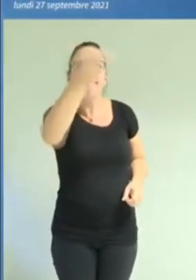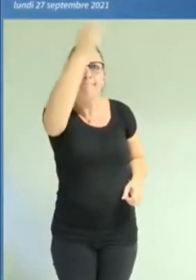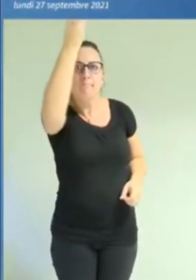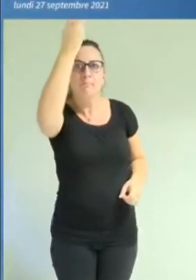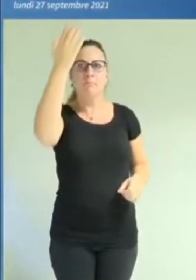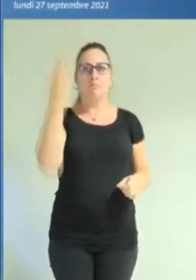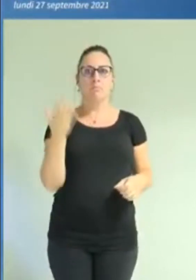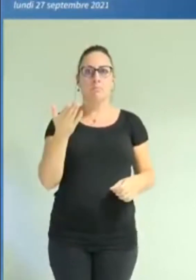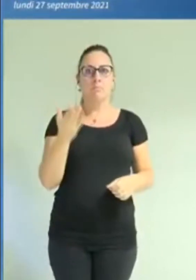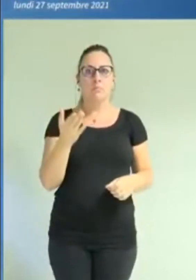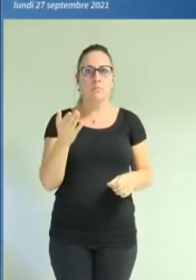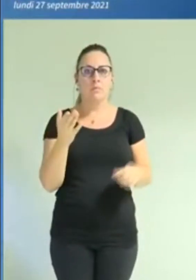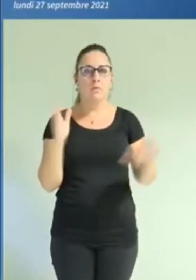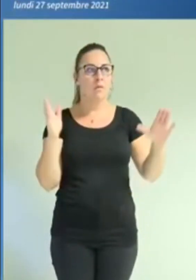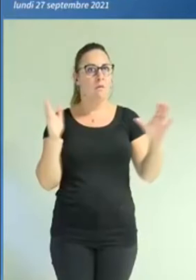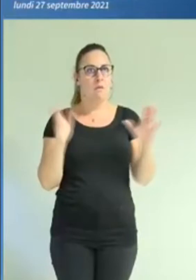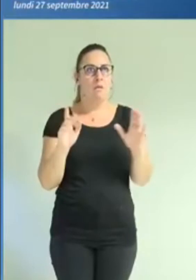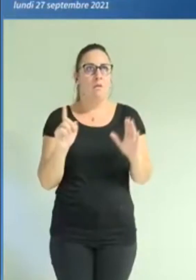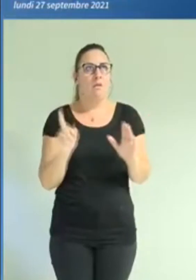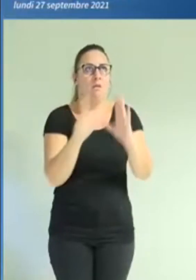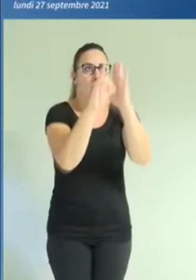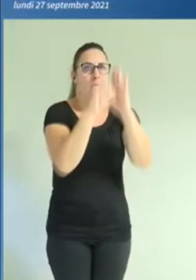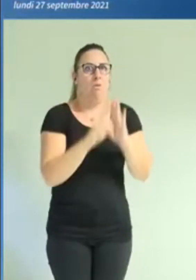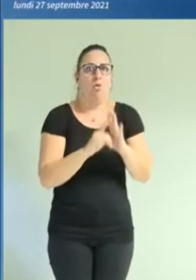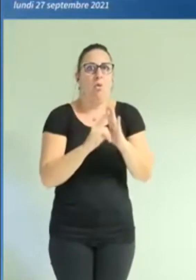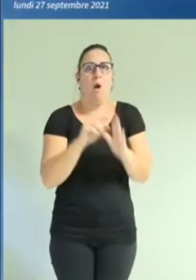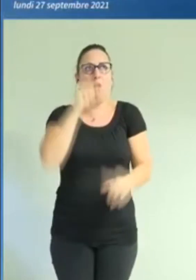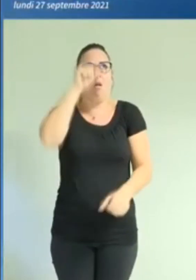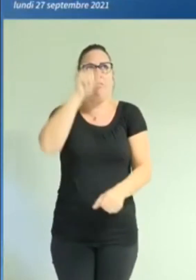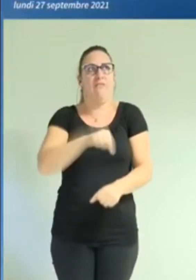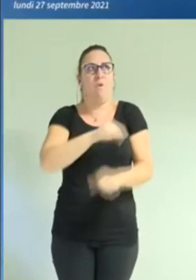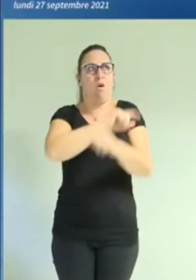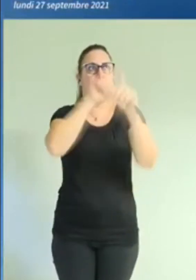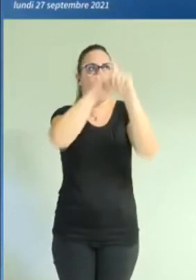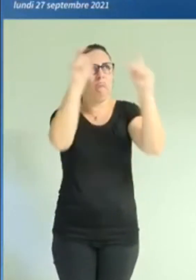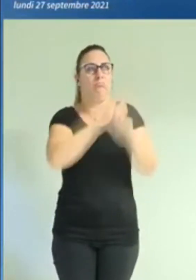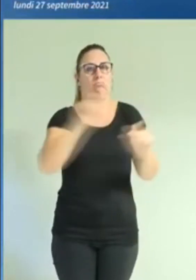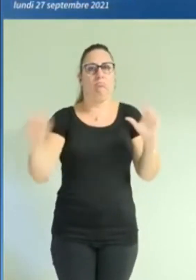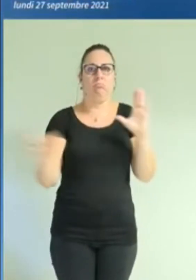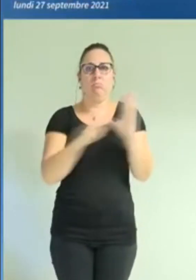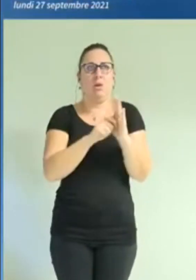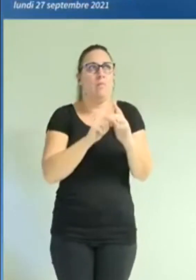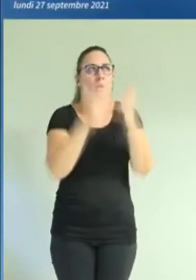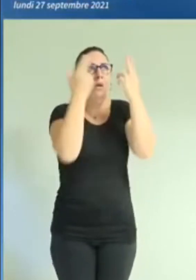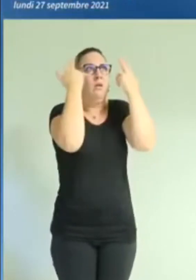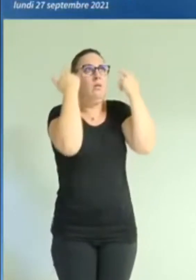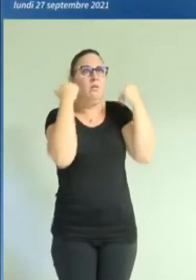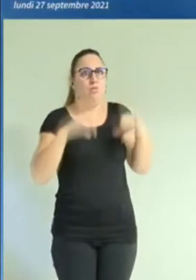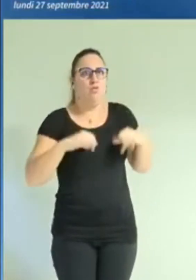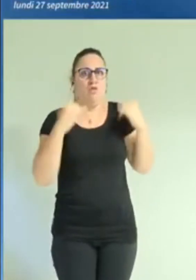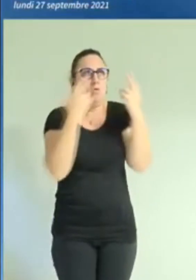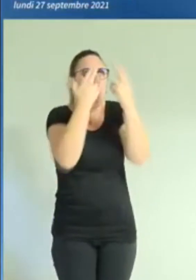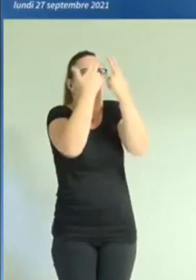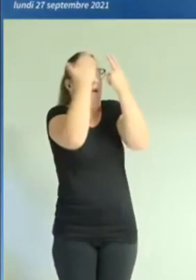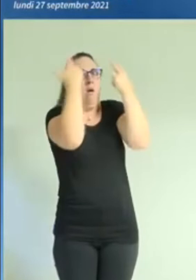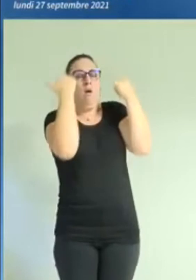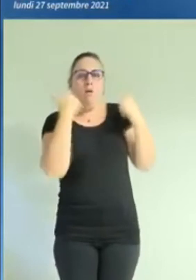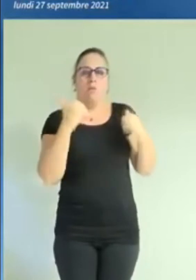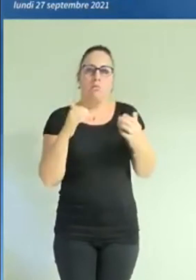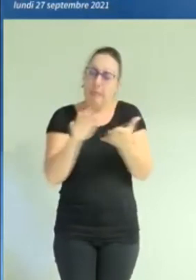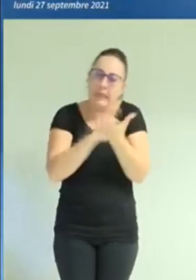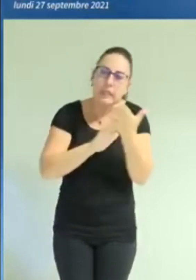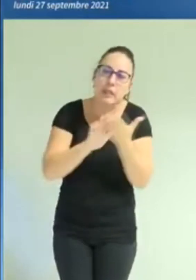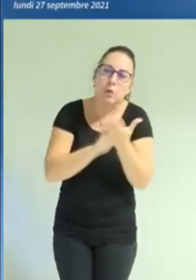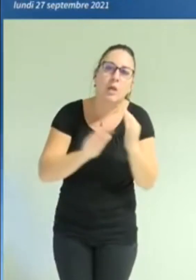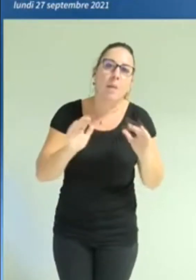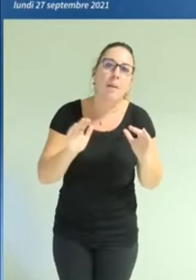ils sont obligés de se conformer à la loi qui a été établie par ces jeunes, si on veut dire. Et permettez-moi de vous dire